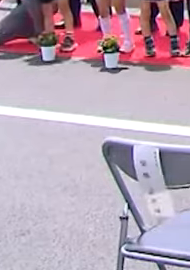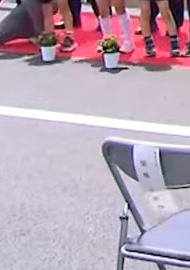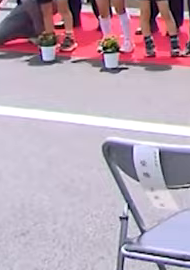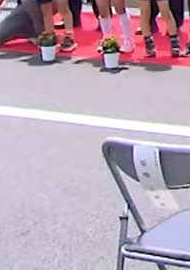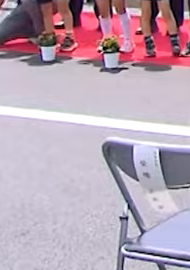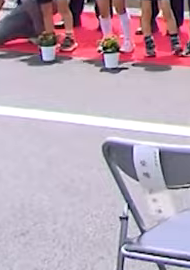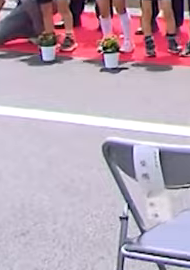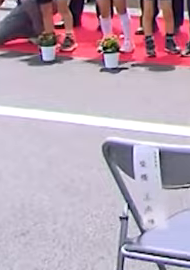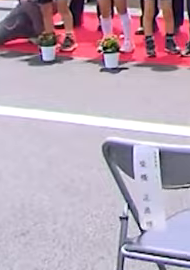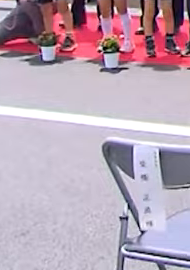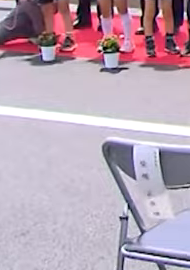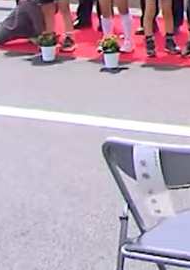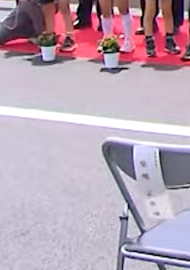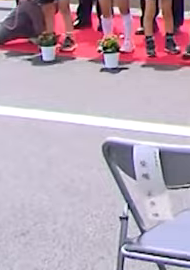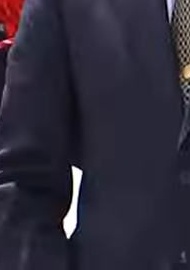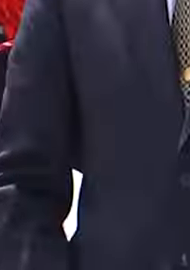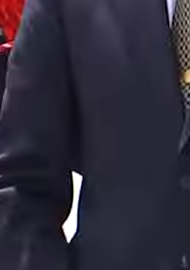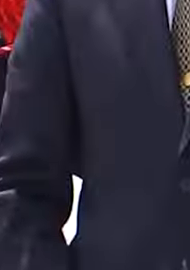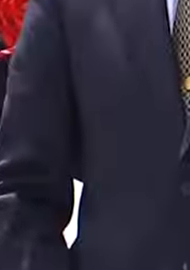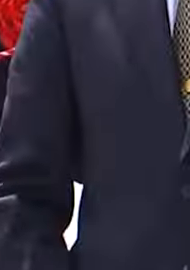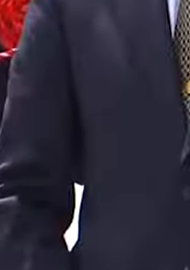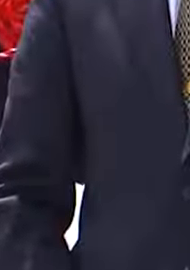ありがとうございます